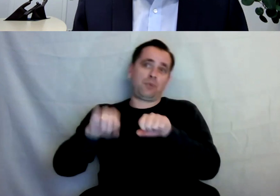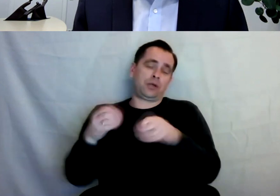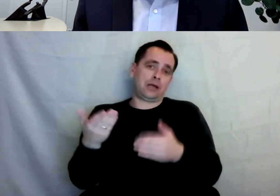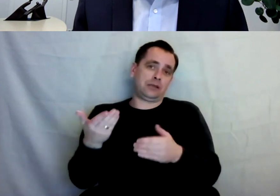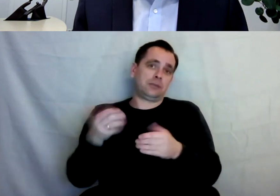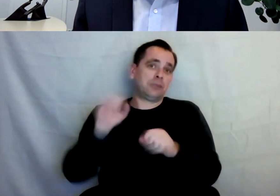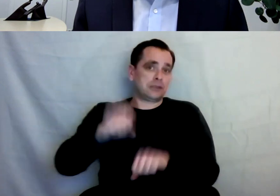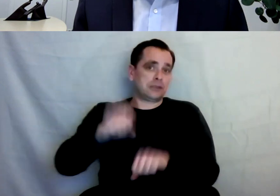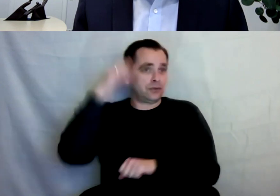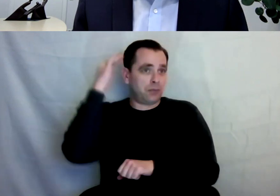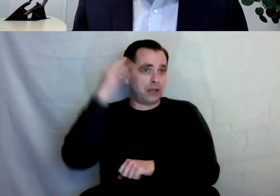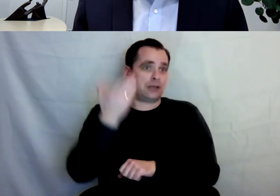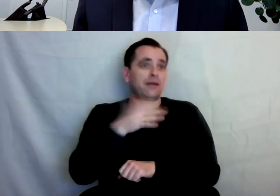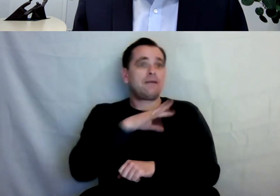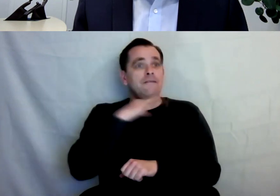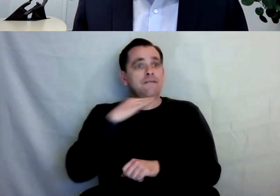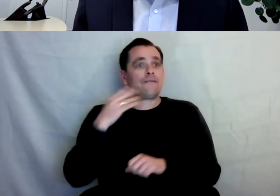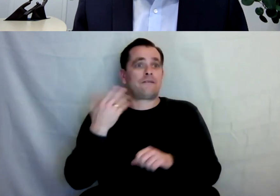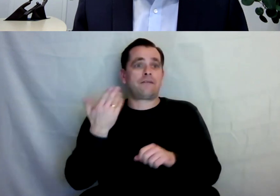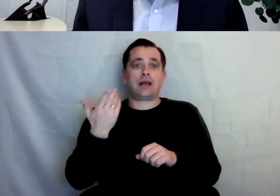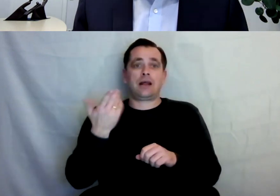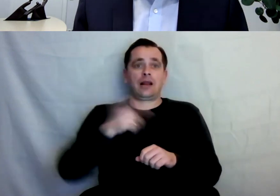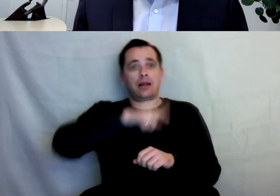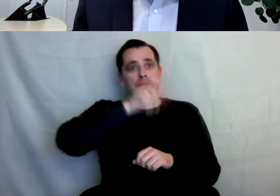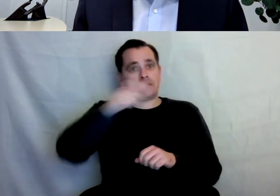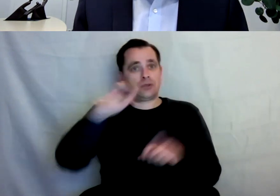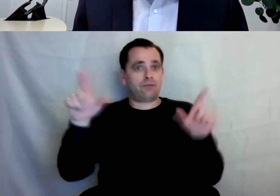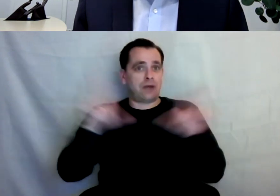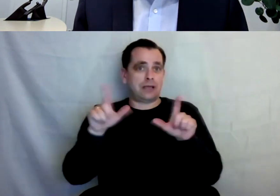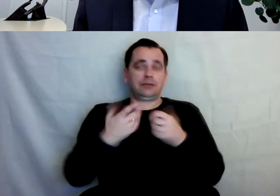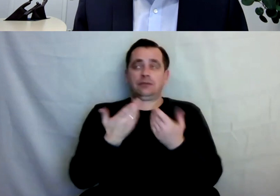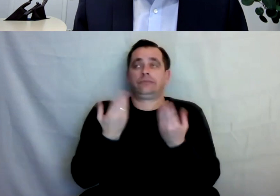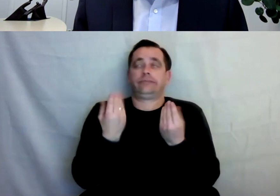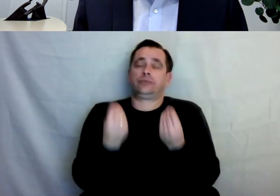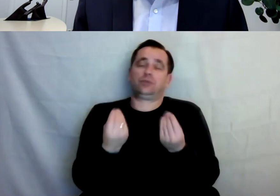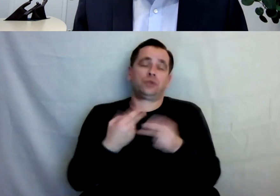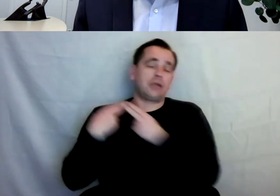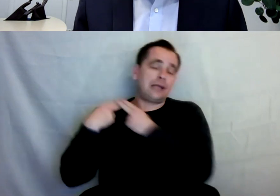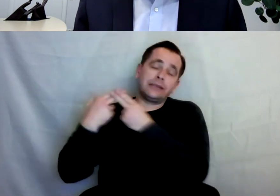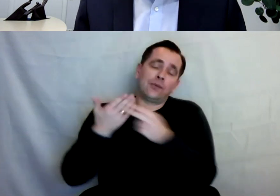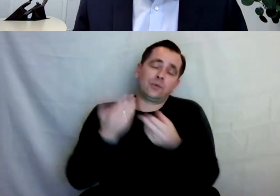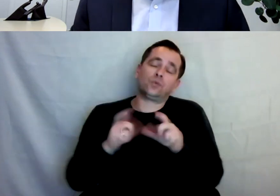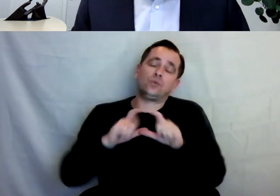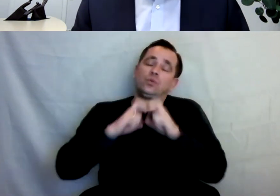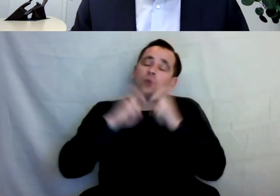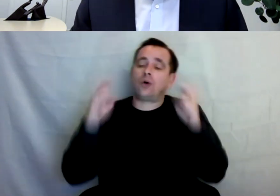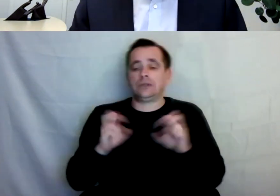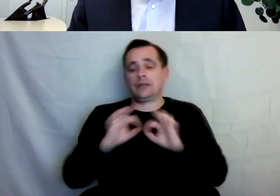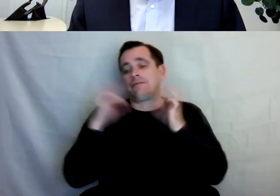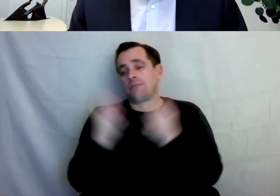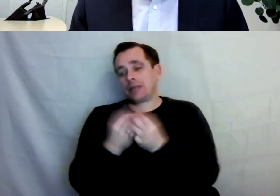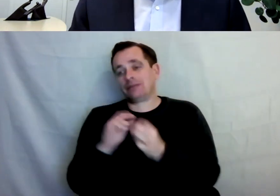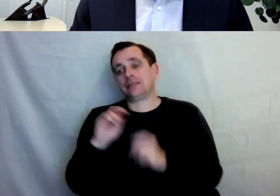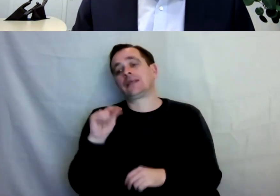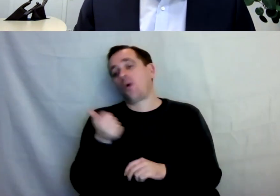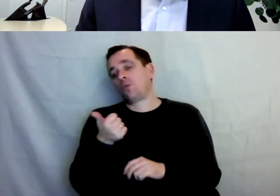Hause zumindest, da wo ich aus dem Elternhaus komme, wird gefeiert zu Hause in der Familie. Wir sind selten in die Kirche gegangen. Wir haben die